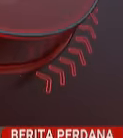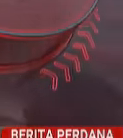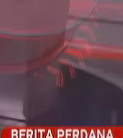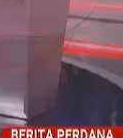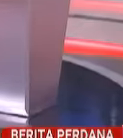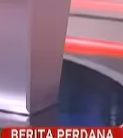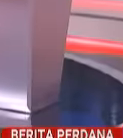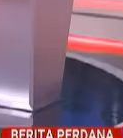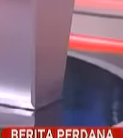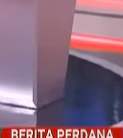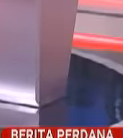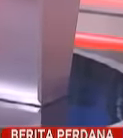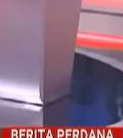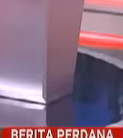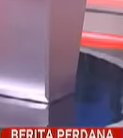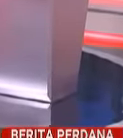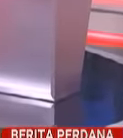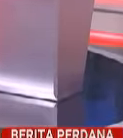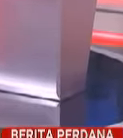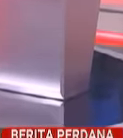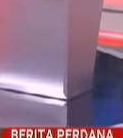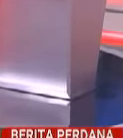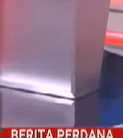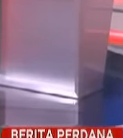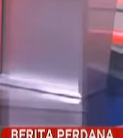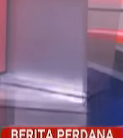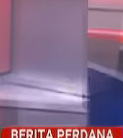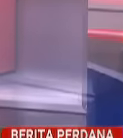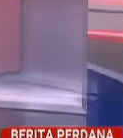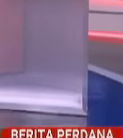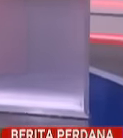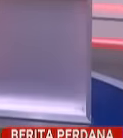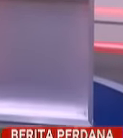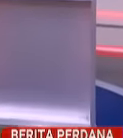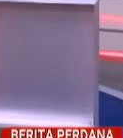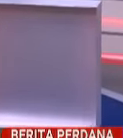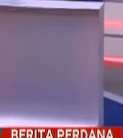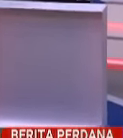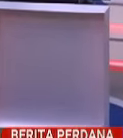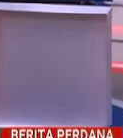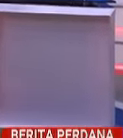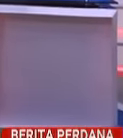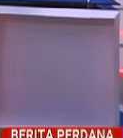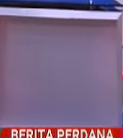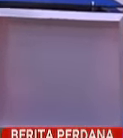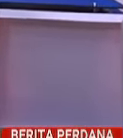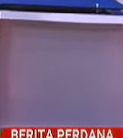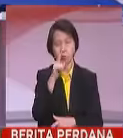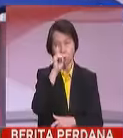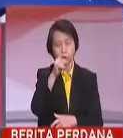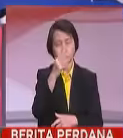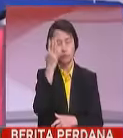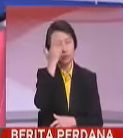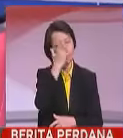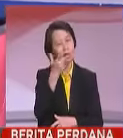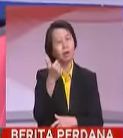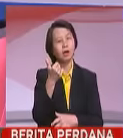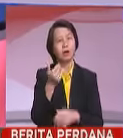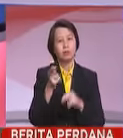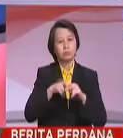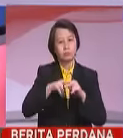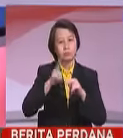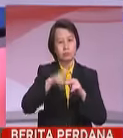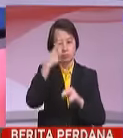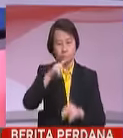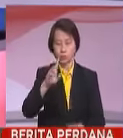Baru dua hari menyambut ulang tahun perkahwinan yang ketiga, 27 November lalu. Pasti momen indah berlipat kali ganda